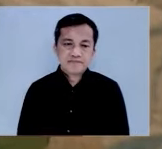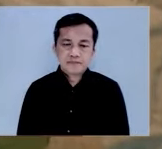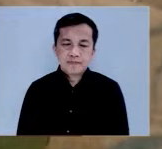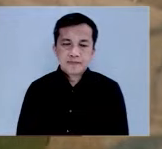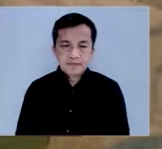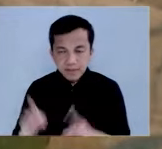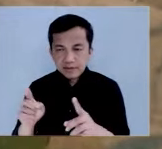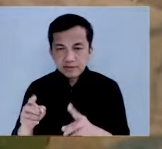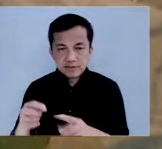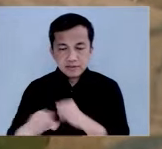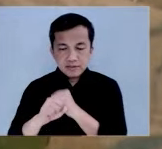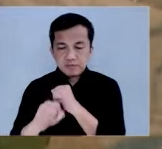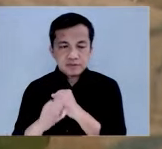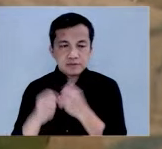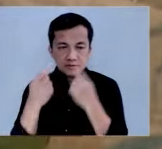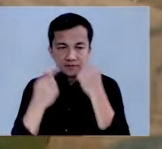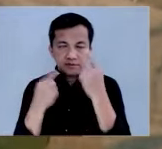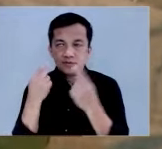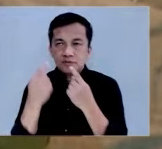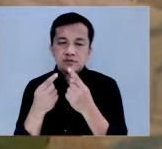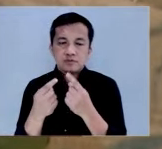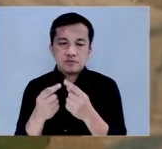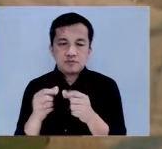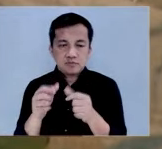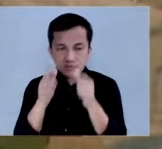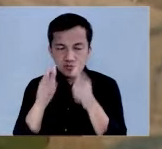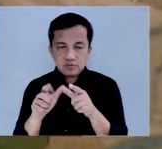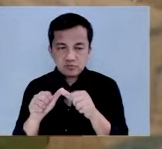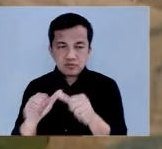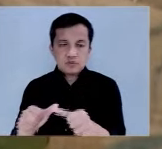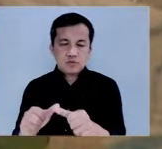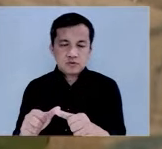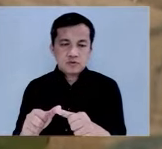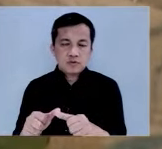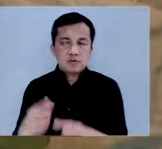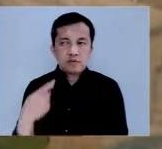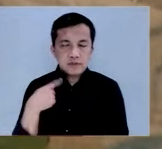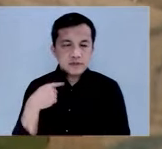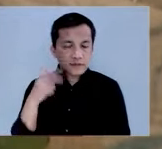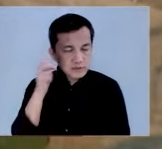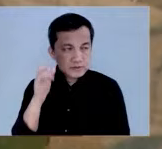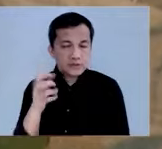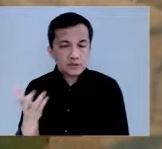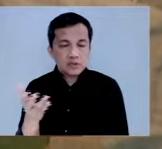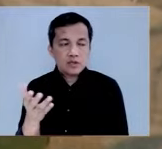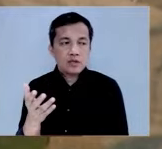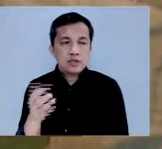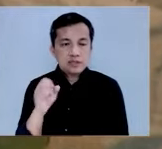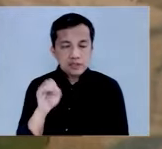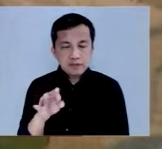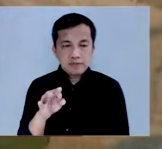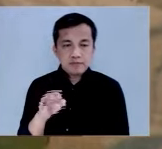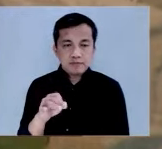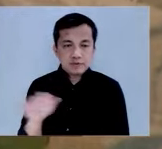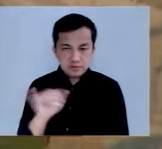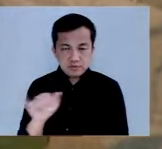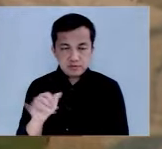as campaign is concerned ah Mukhang tuloy-tuloy pa rin rin naman at makakarinig din naman tayo sa kanila kung ah pati ito ay